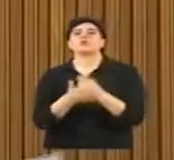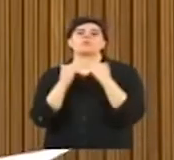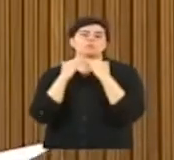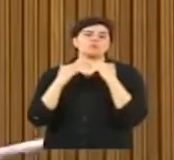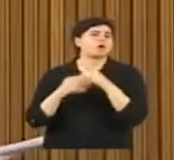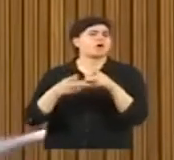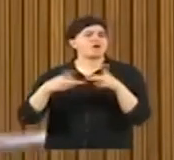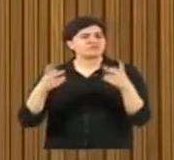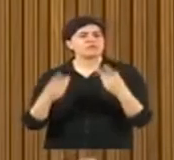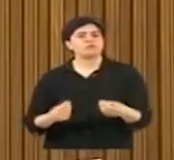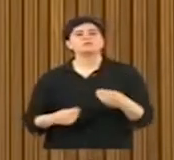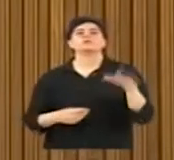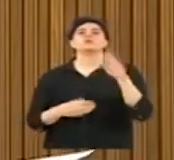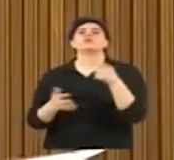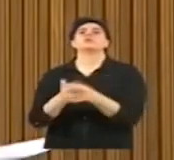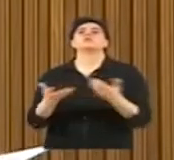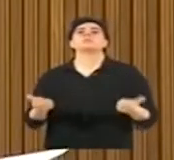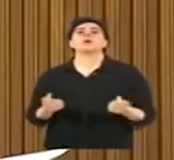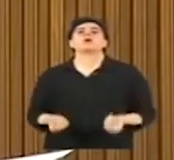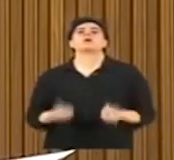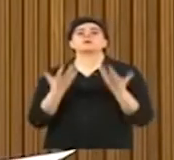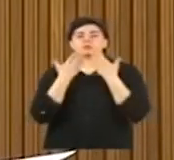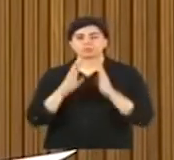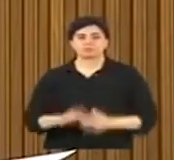af çıkarın, para yok ki diyor ödeyeyim. Para yok.